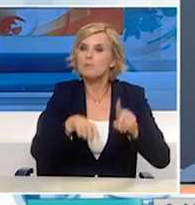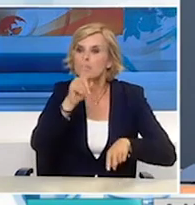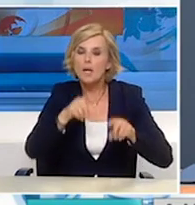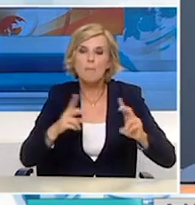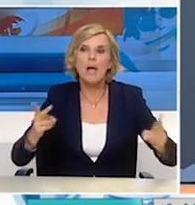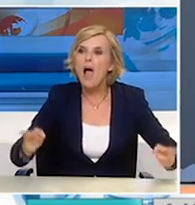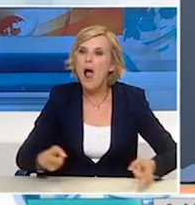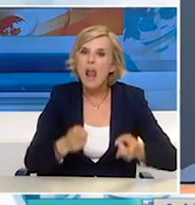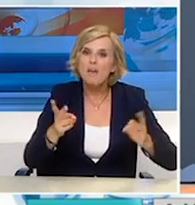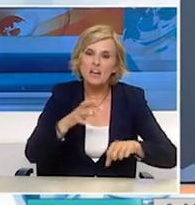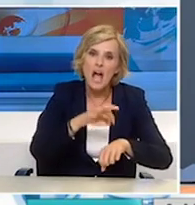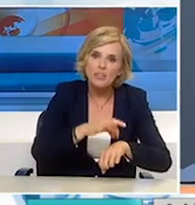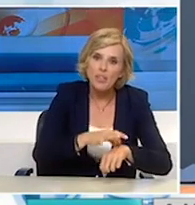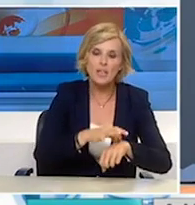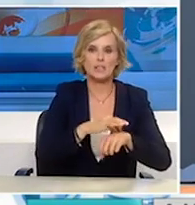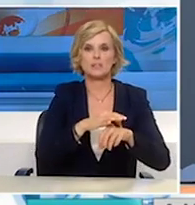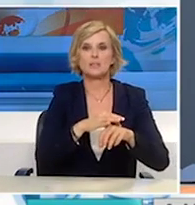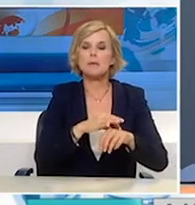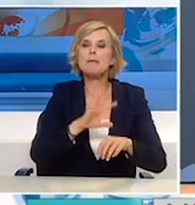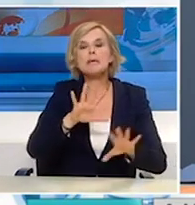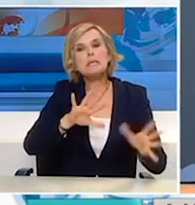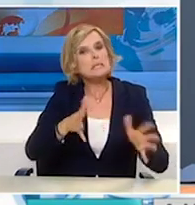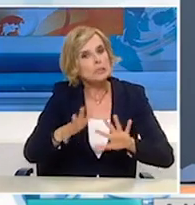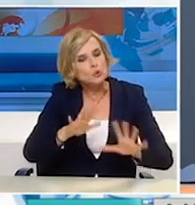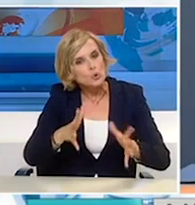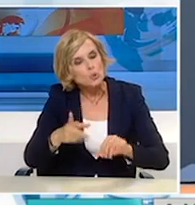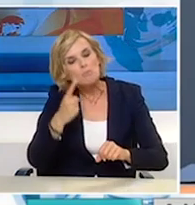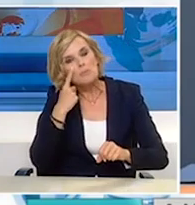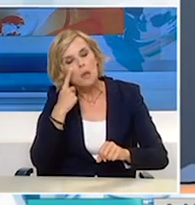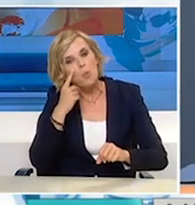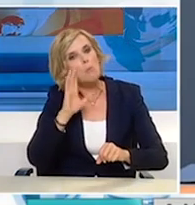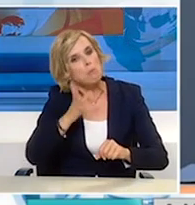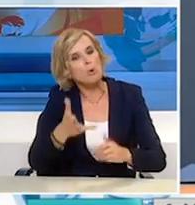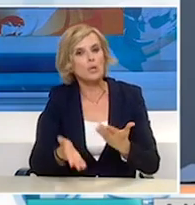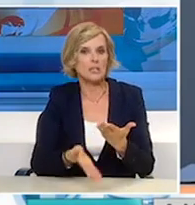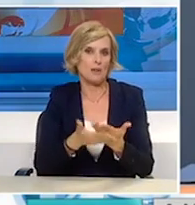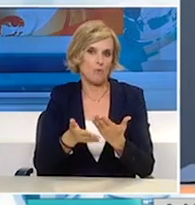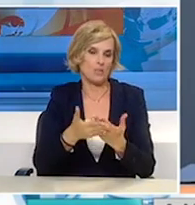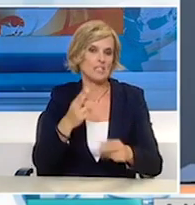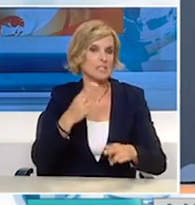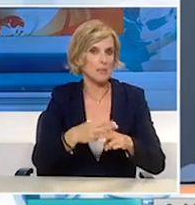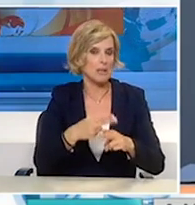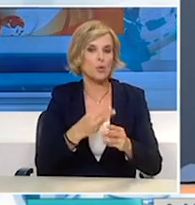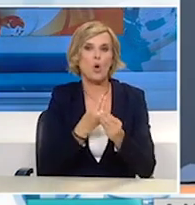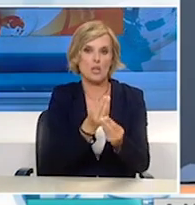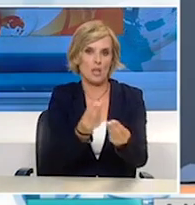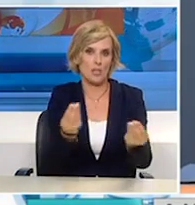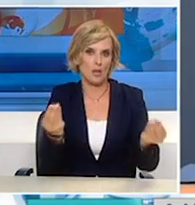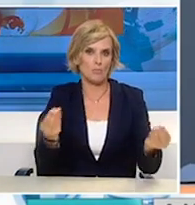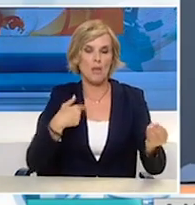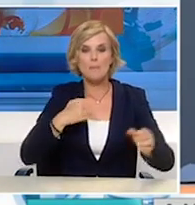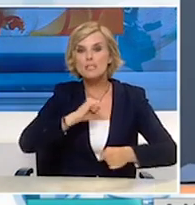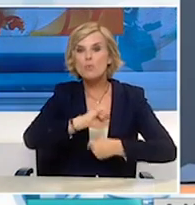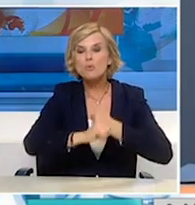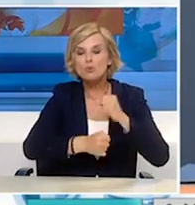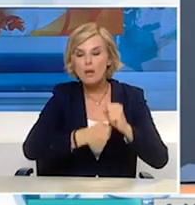πρώτη περίοδο είχαν πολύ μεγαλύτερη σημασία οι υψηλής βαρύτητας ασθενείς, σε αυτή την περίοδο έχουν σημασία άπαντες. Προσπαθούσαμε να σώσουμε τις